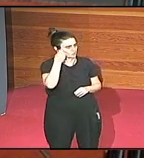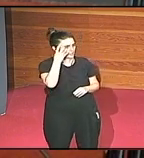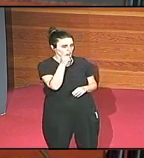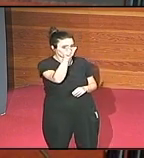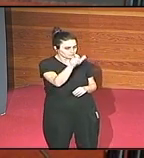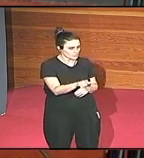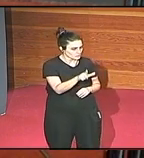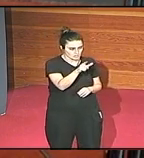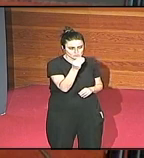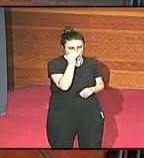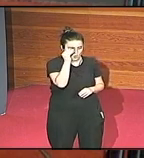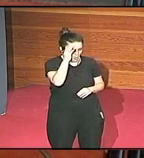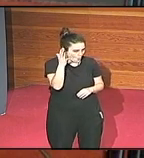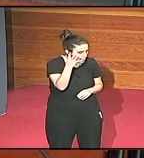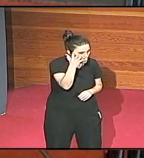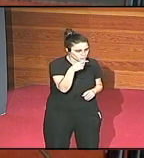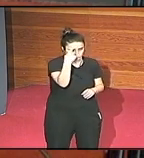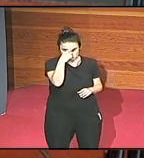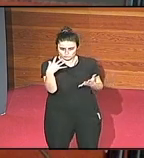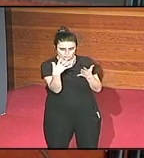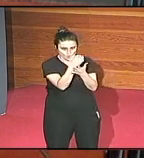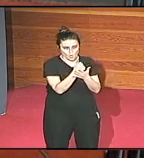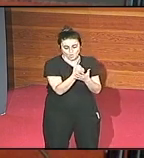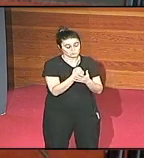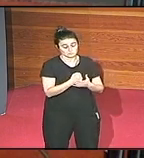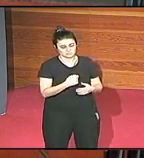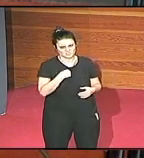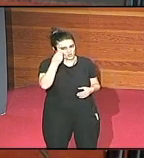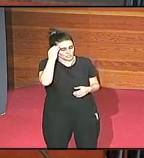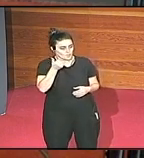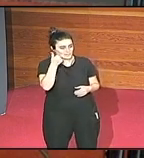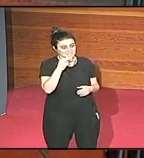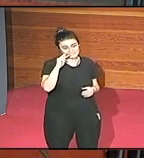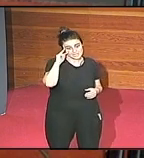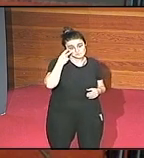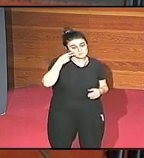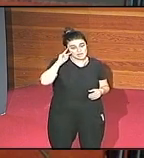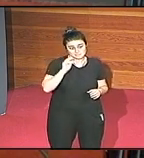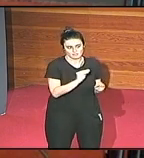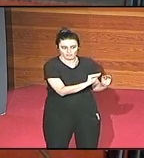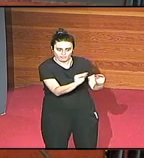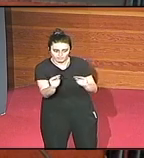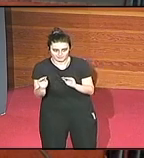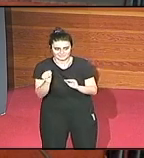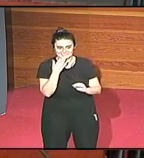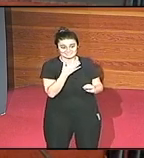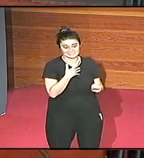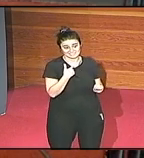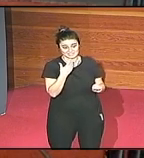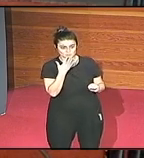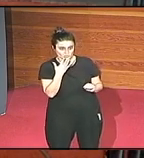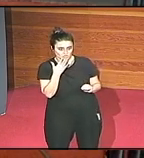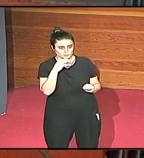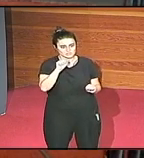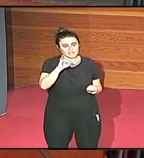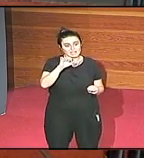Oza, denetarik dakien jenderen gan, nik joko nuke espezializaziora, ez? Eta eki alde urbilo lertu nahi olin baduzu, bai, aiestaran